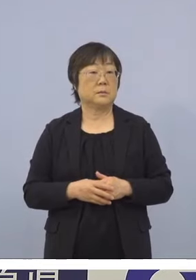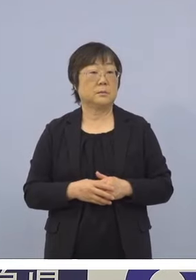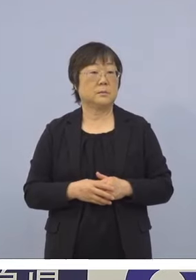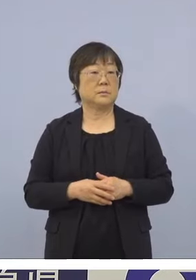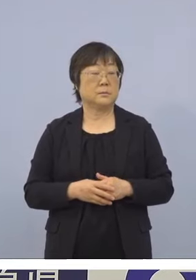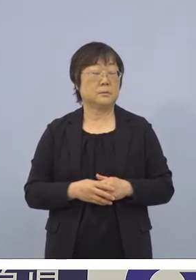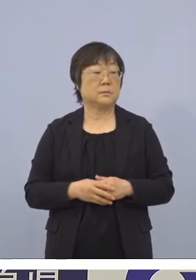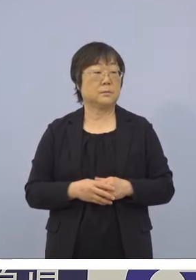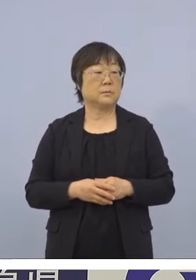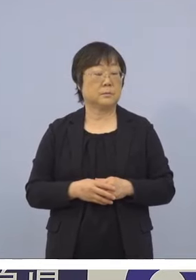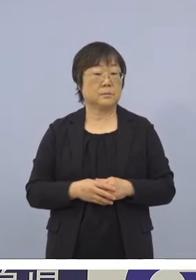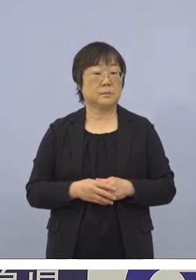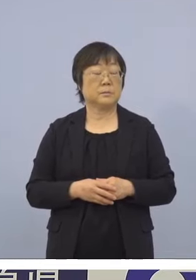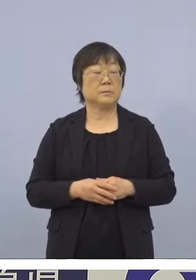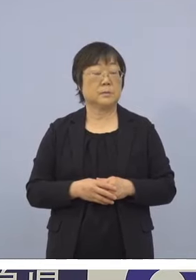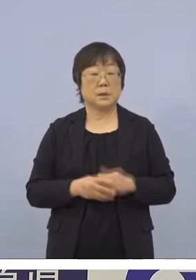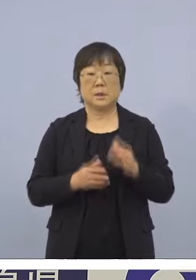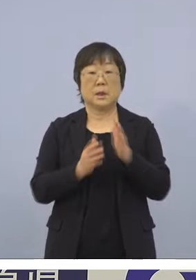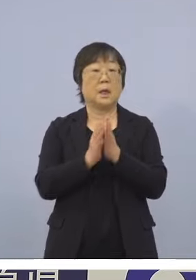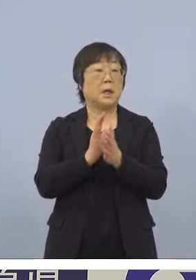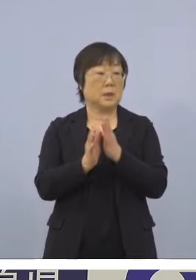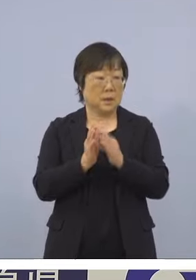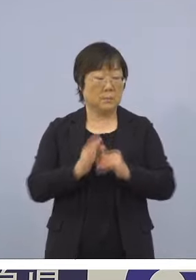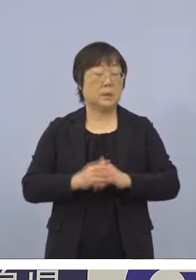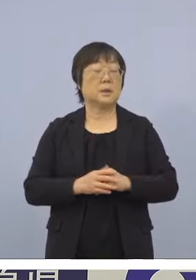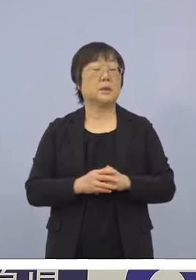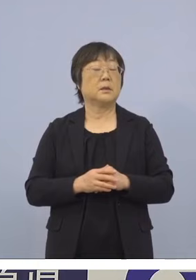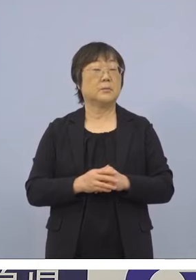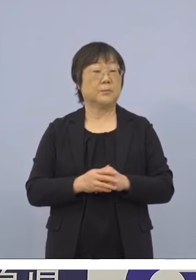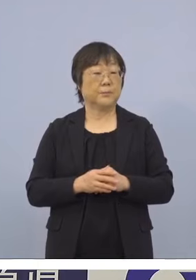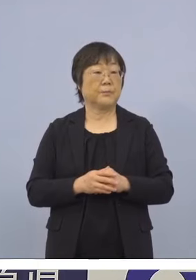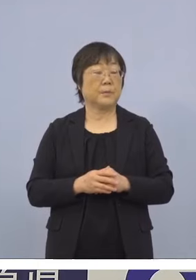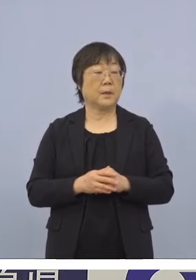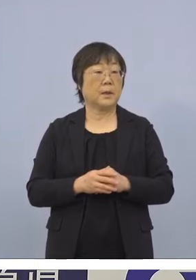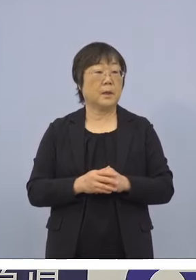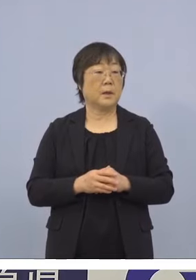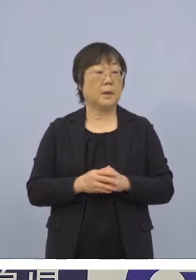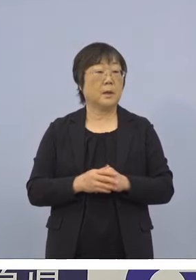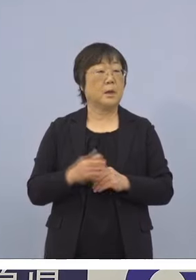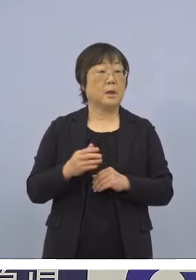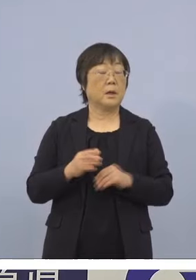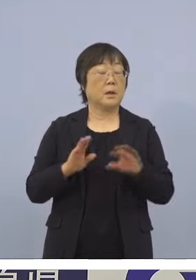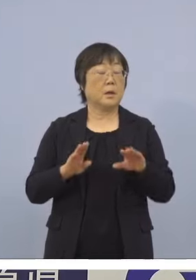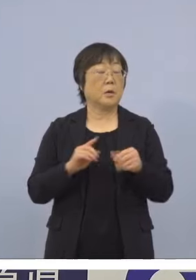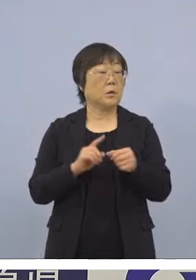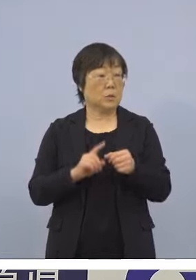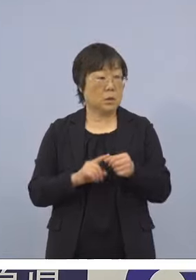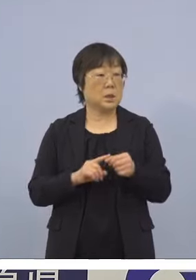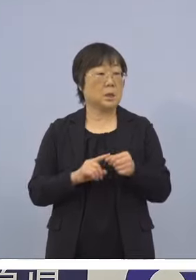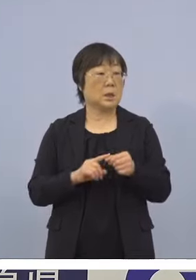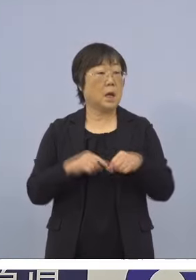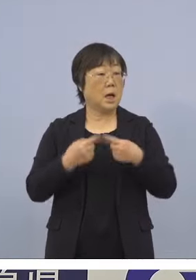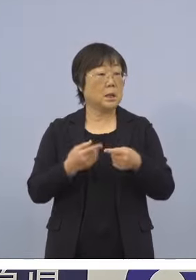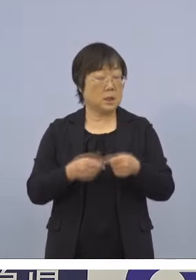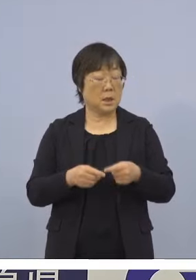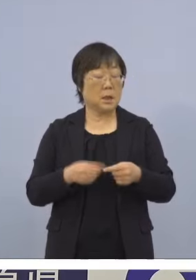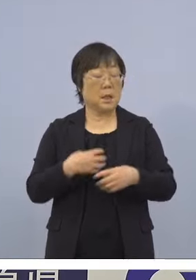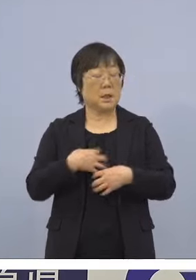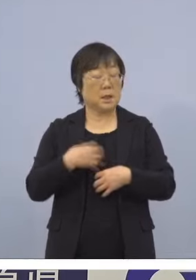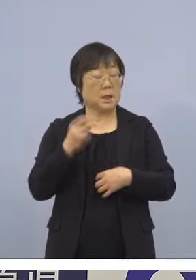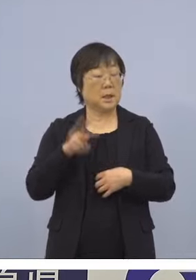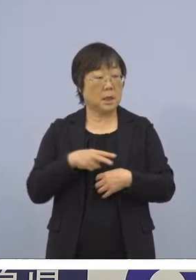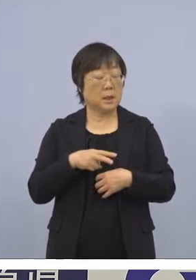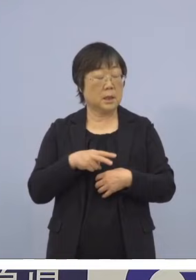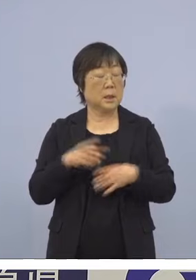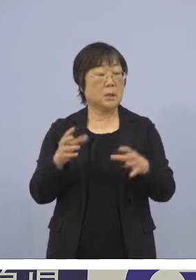このように思っております。で、まあ、改めてそのこの前今年に入りましてですね、危機管理総合